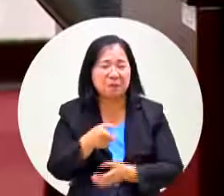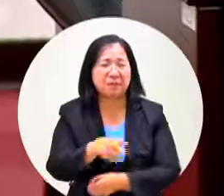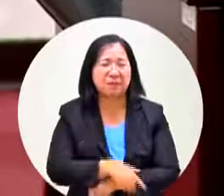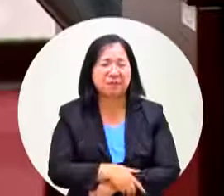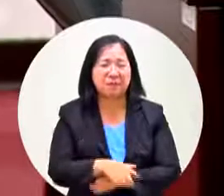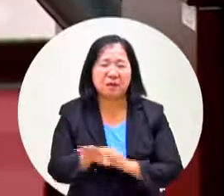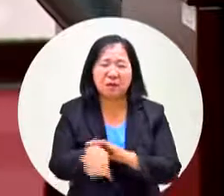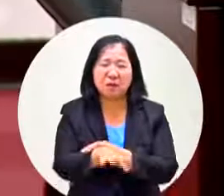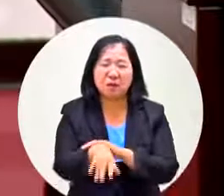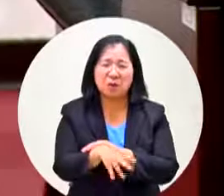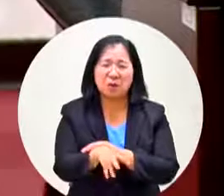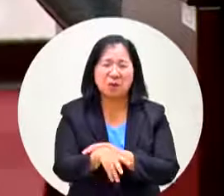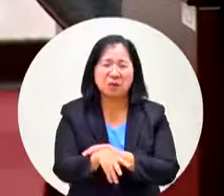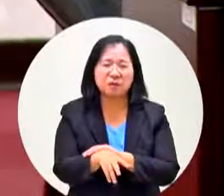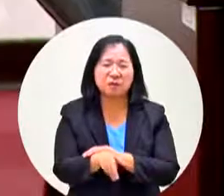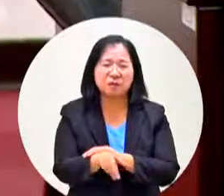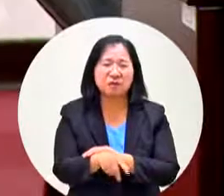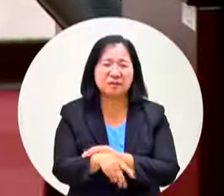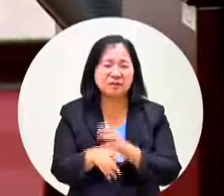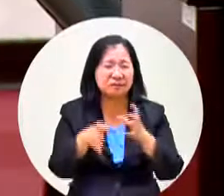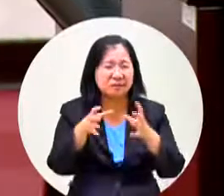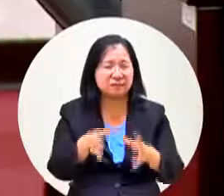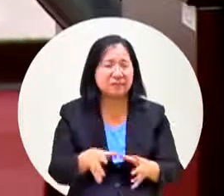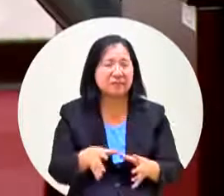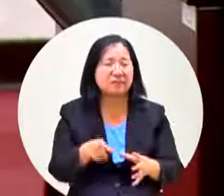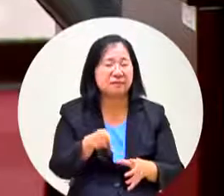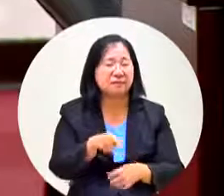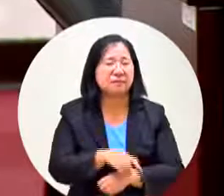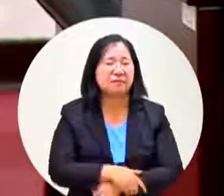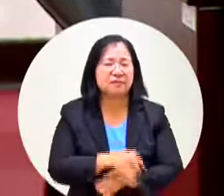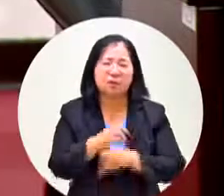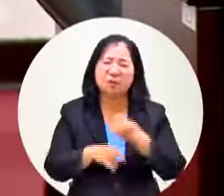动中心，我嘛感觉足奇怪，是不是是？